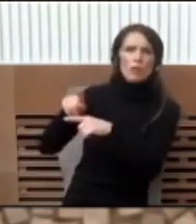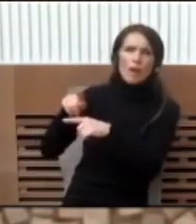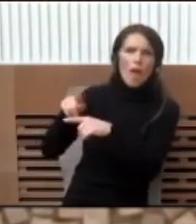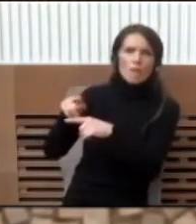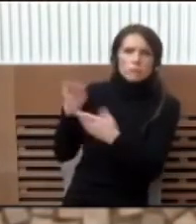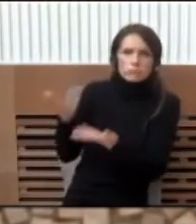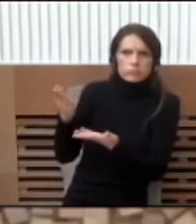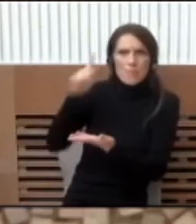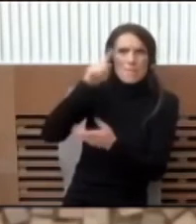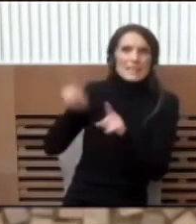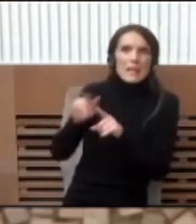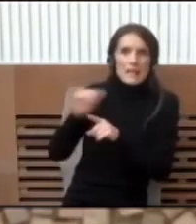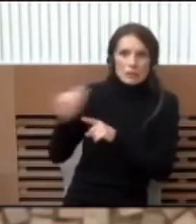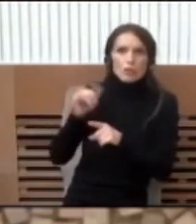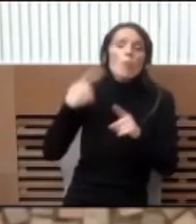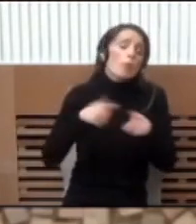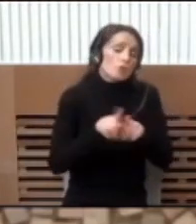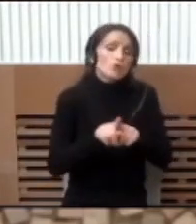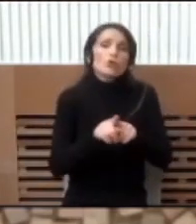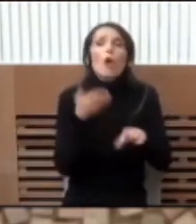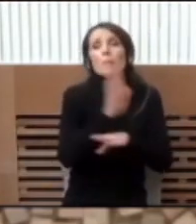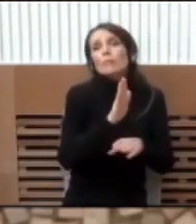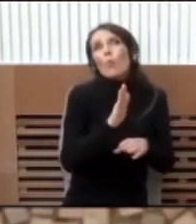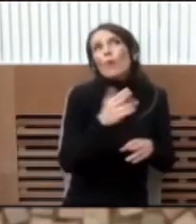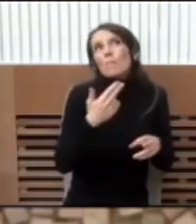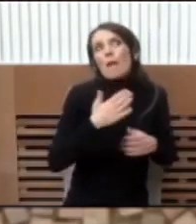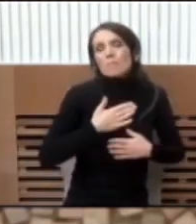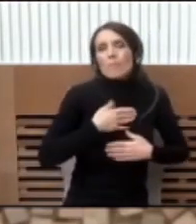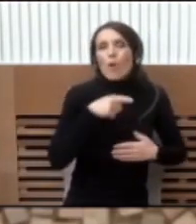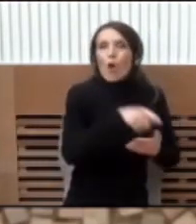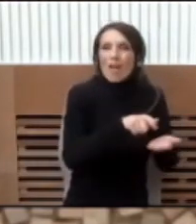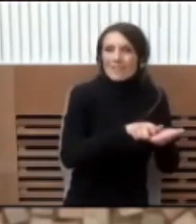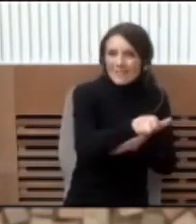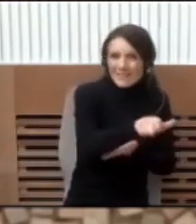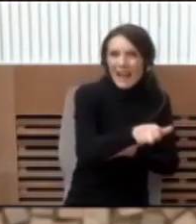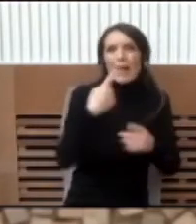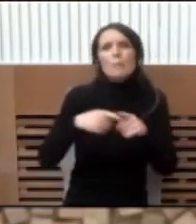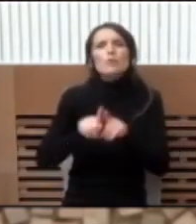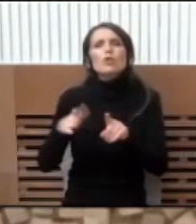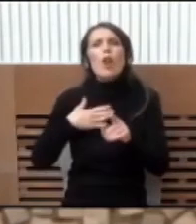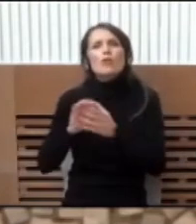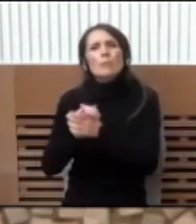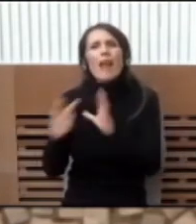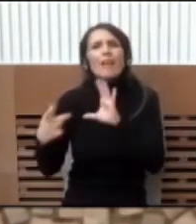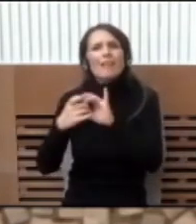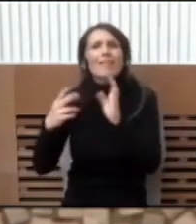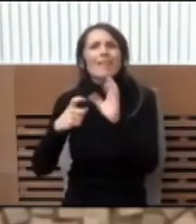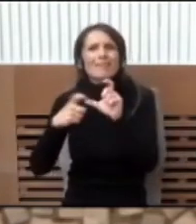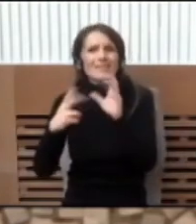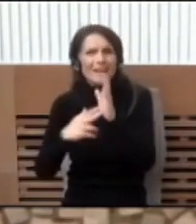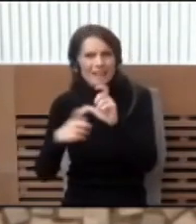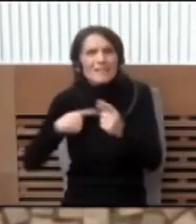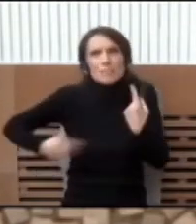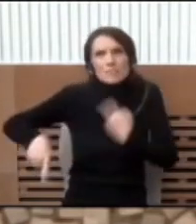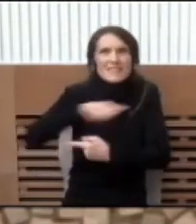naravno i u ime političke partije koje pripadam, kao i naših prijatelja i partnera iz Srpske napredne stranke, jer vrednosti o kojima danas